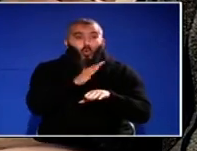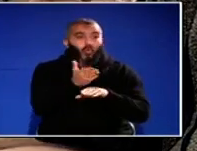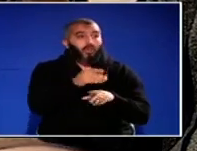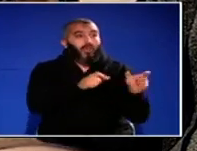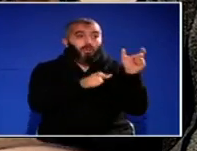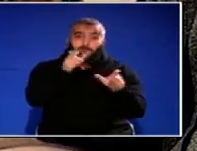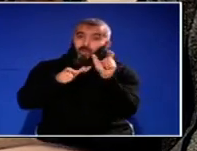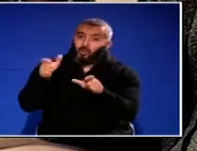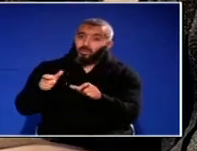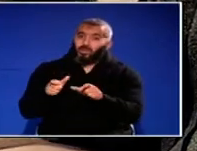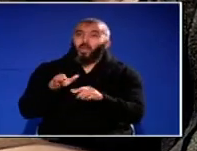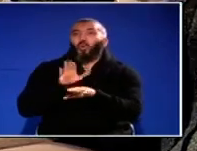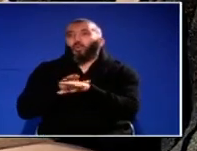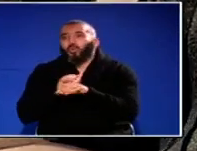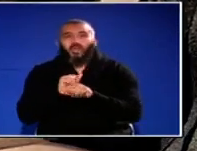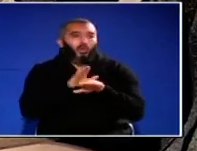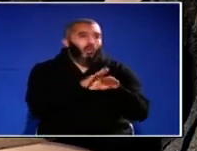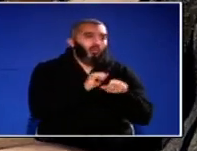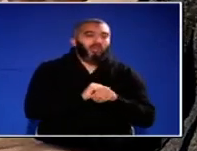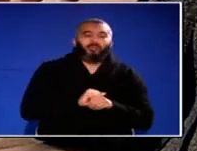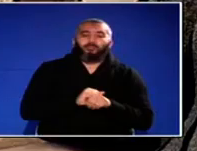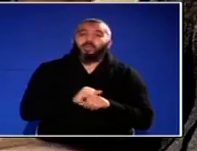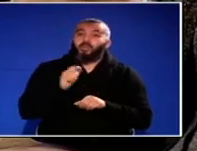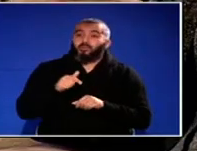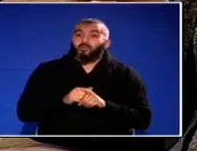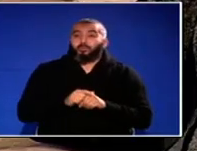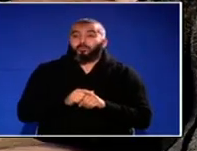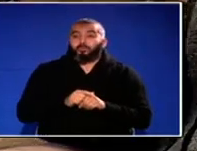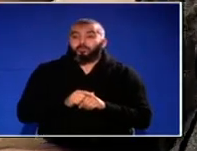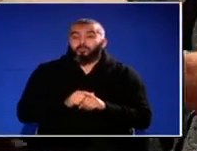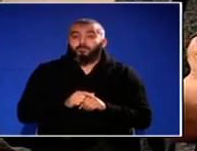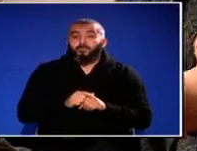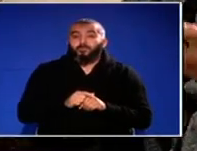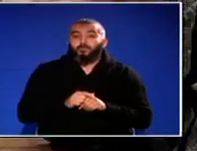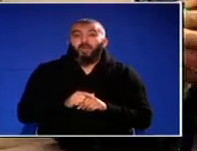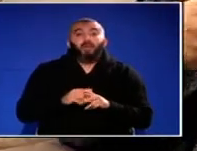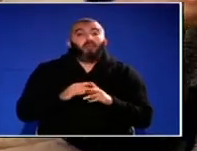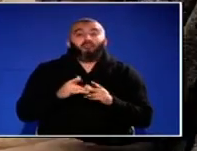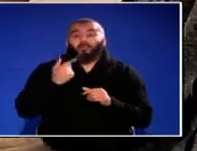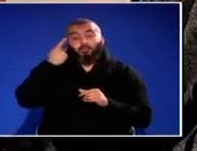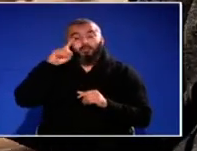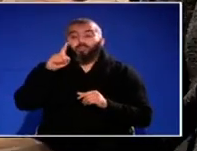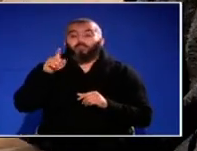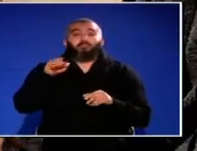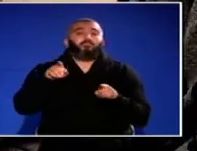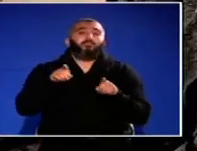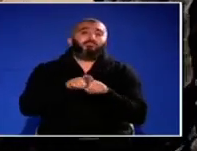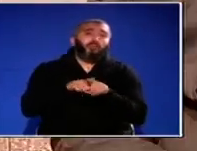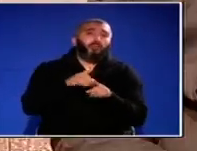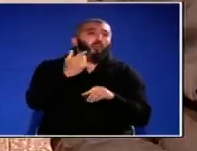التي ندخرها. إن الآن البنوك كلها تدعو الناس إلى الاستثمار، جيب أموال واستثمر وإلى آخره، فنحن